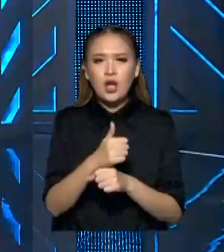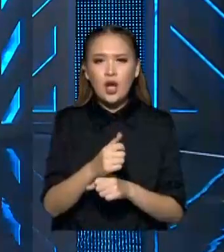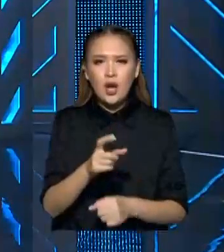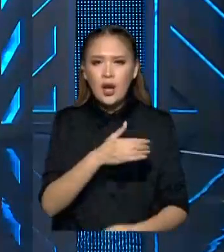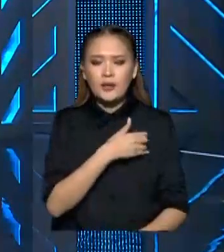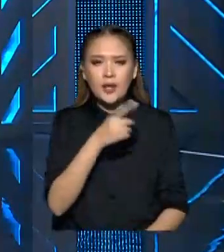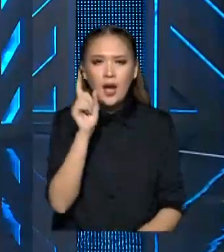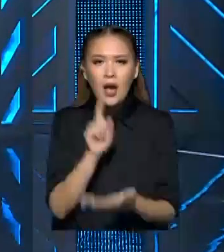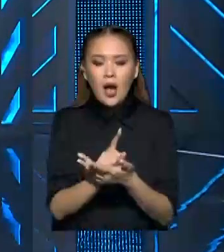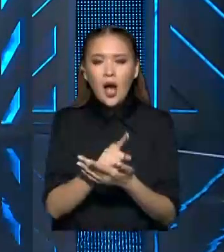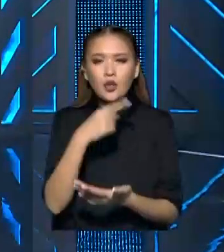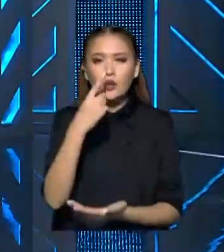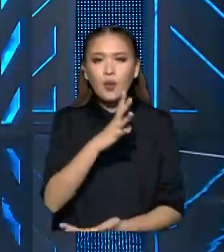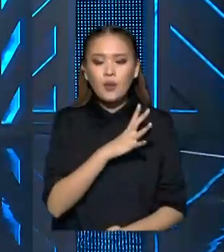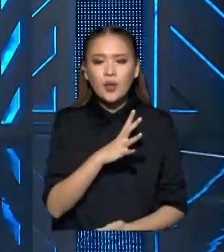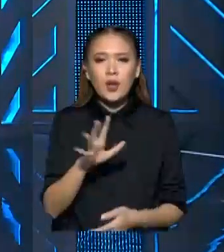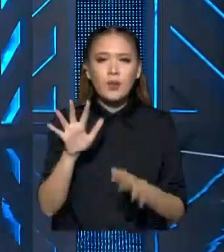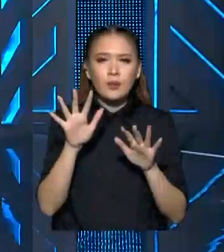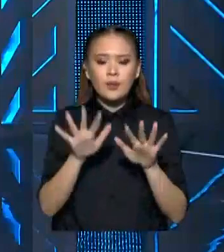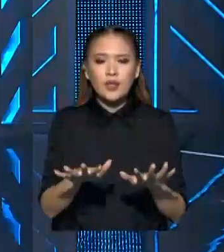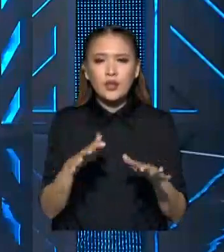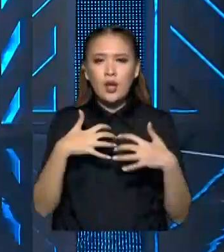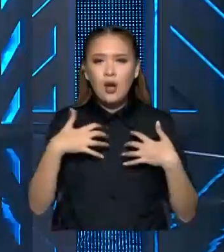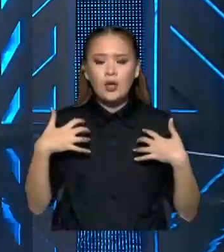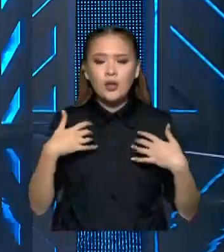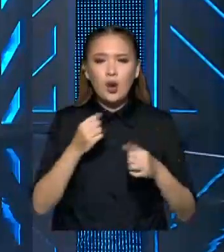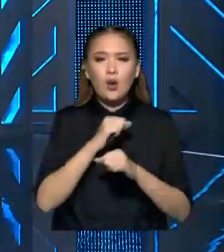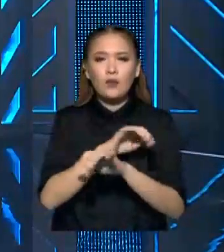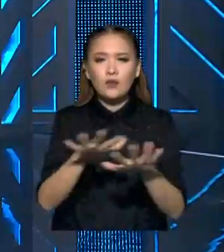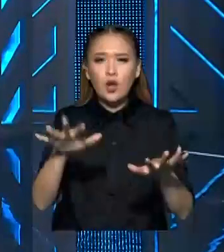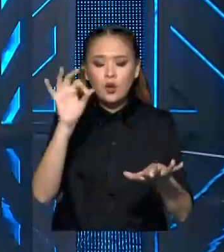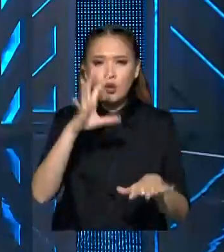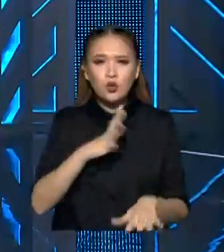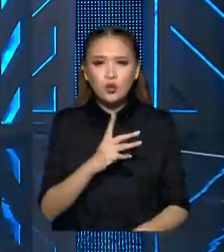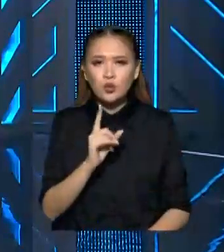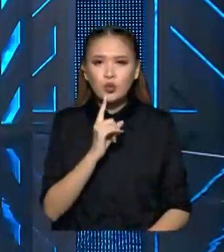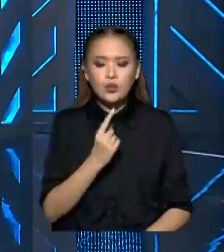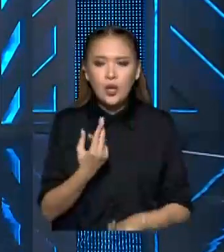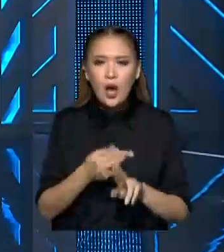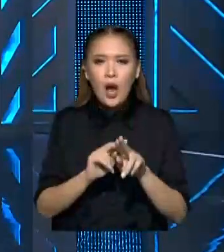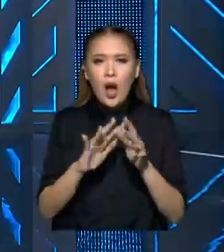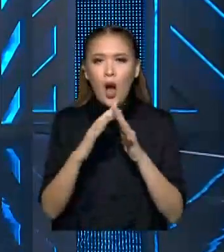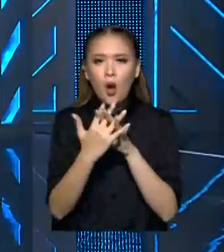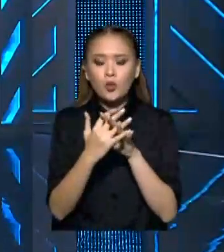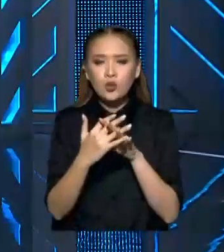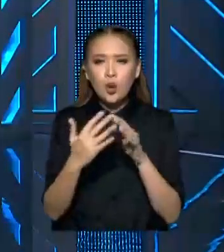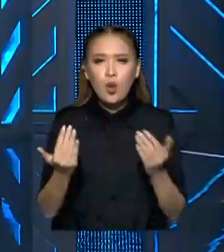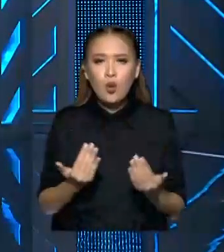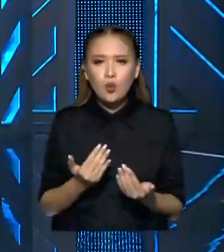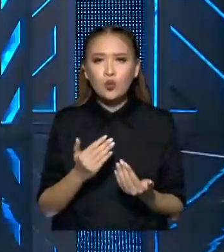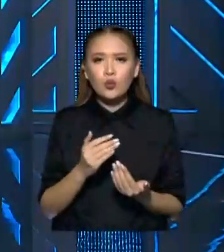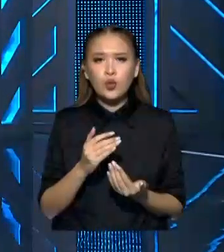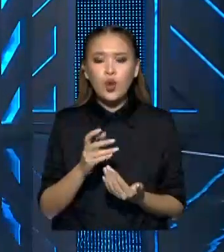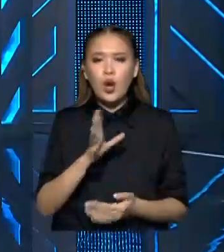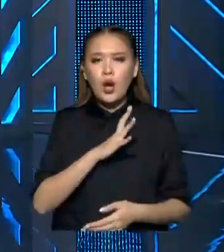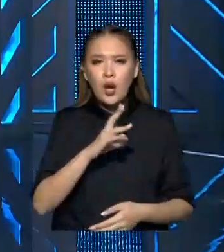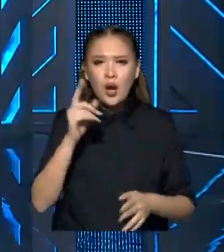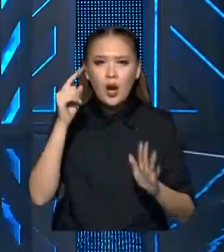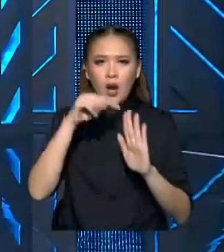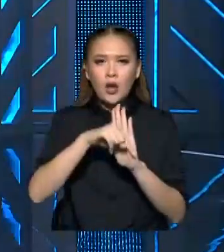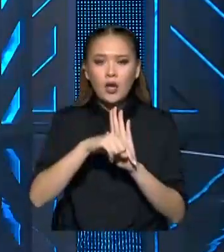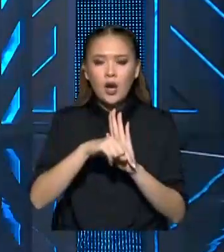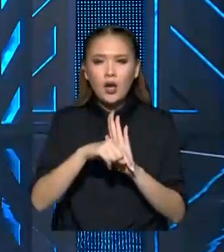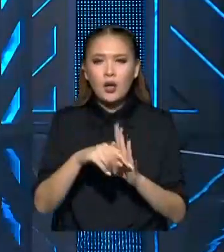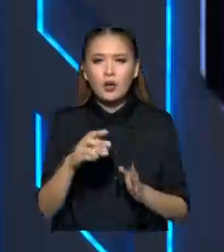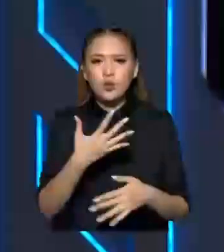қойды. Айтуларынша, мал жаятын жер болмаған соң төрт түлікті бағу қиындаған. Тіпті ауылдағылардың көпшілігі ірі қара ұстаудан бас